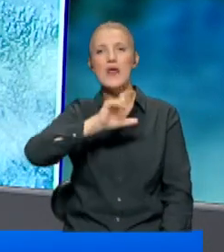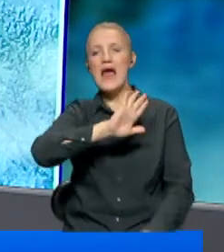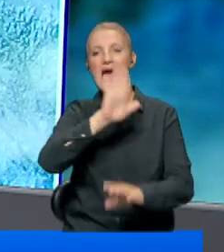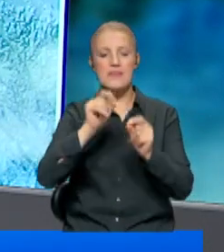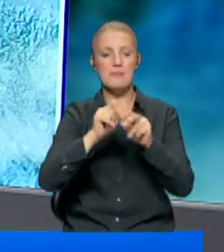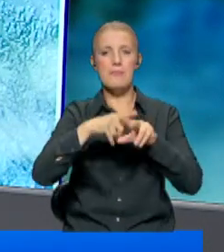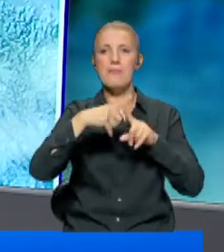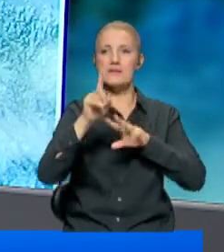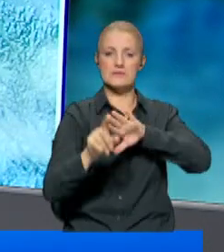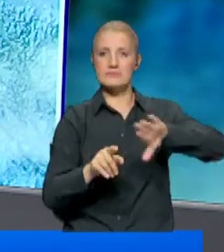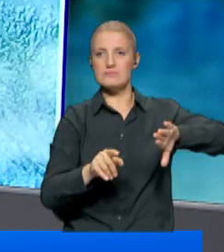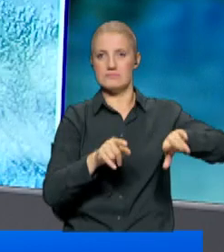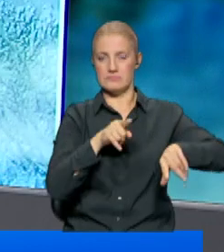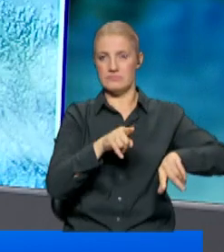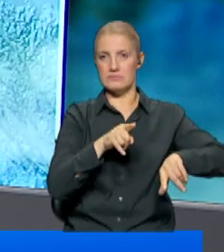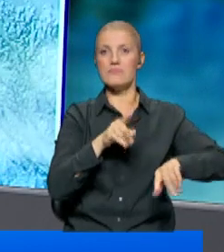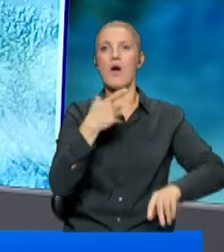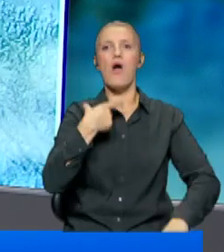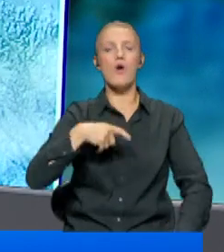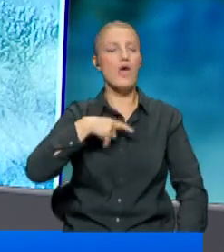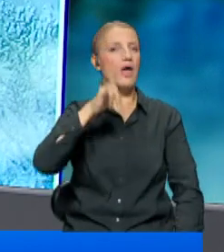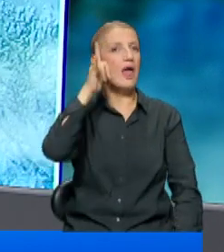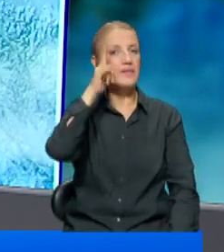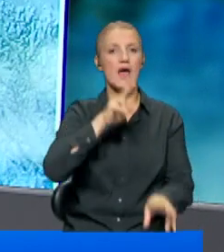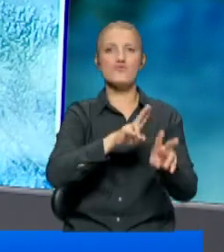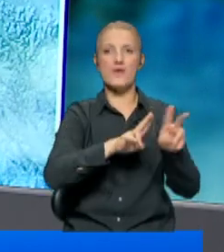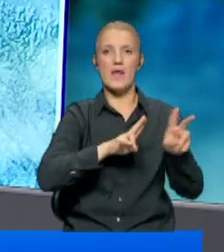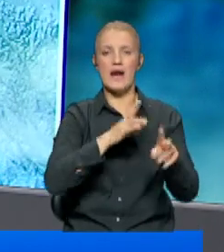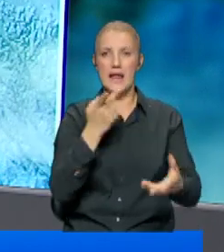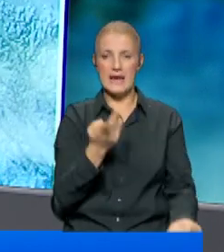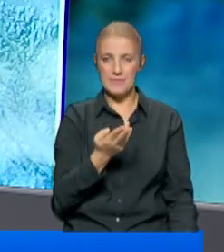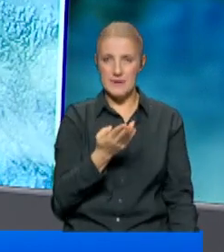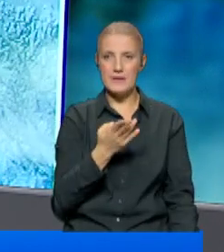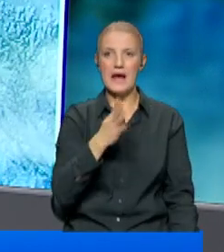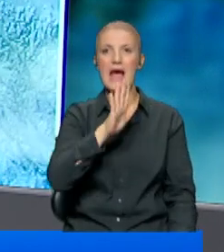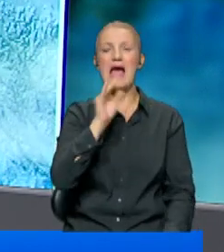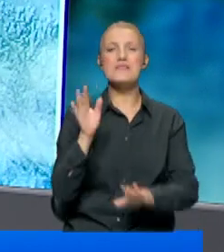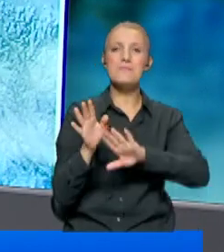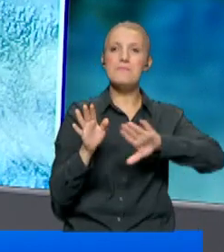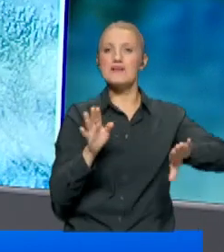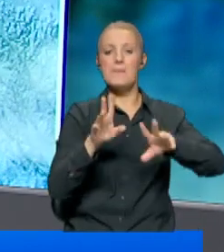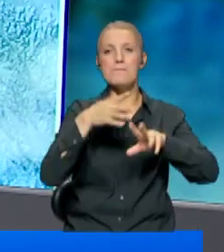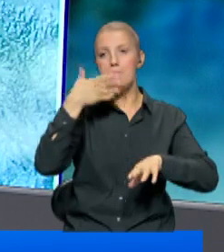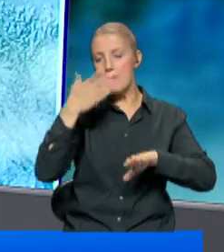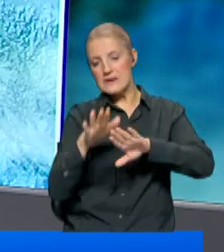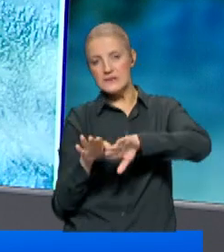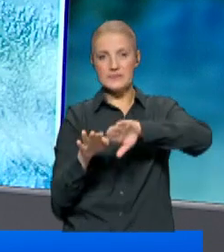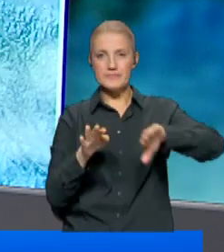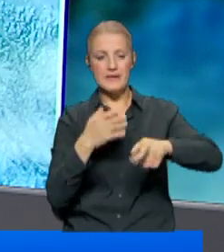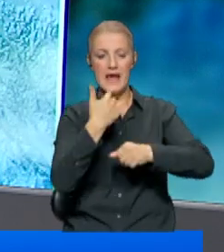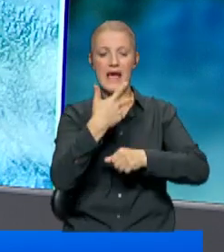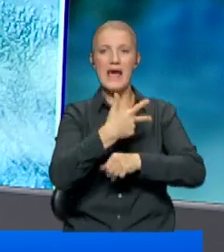için tekrarla malıyız özellikle edirne-çanakkale gibi yani Yurdun en batısı derken Marmara'nın batısı